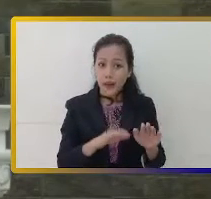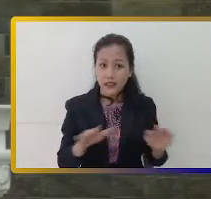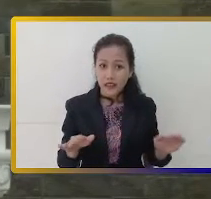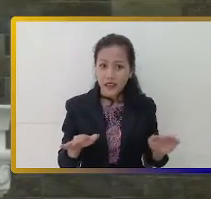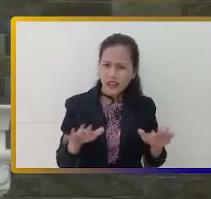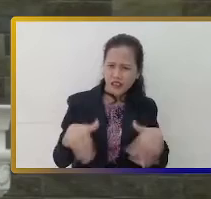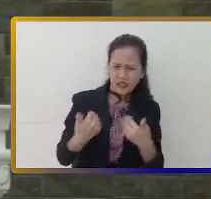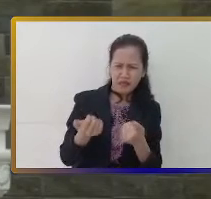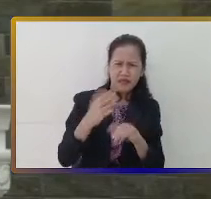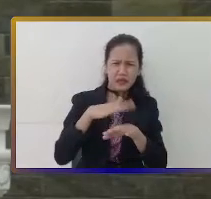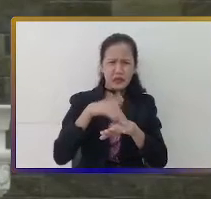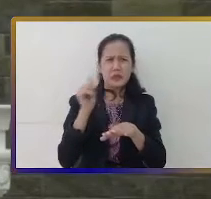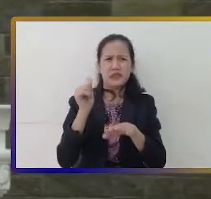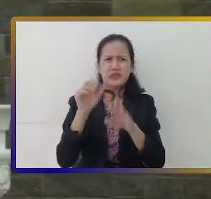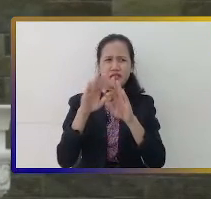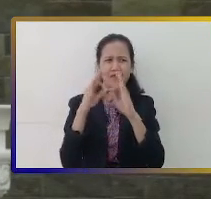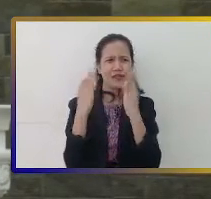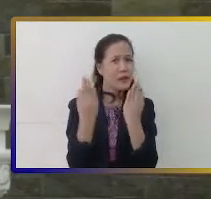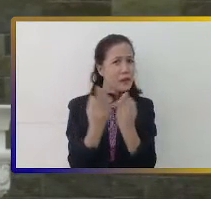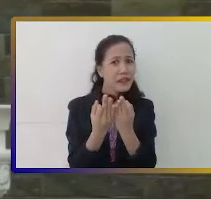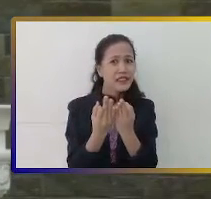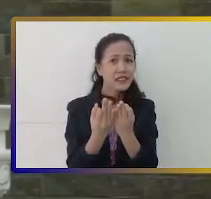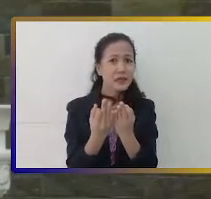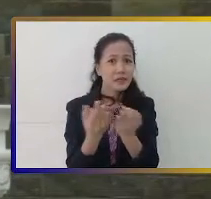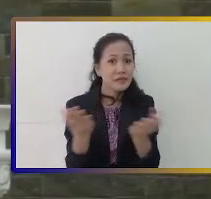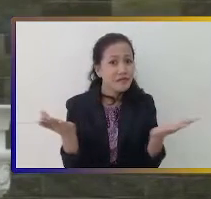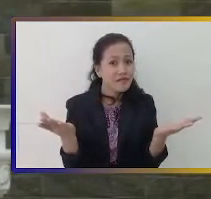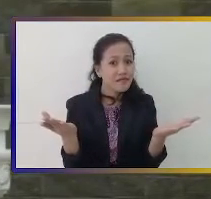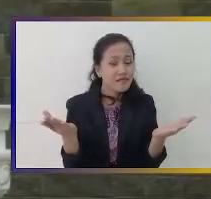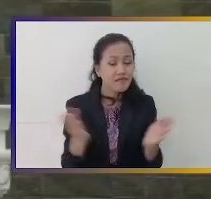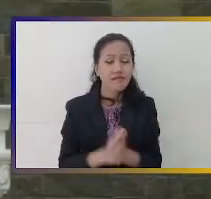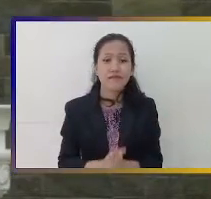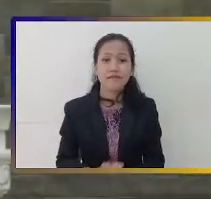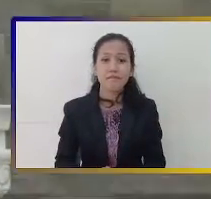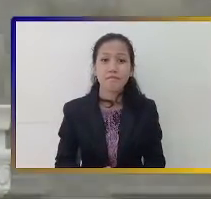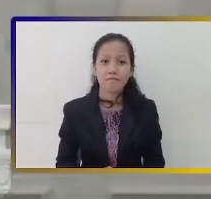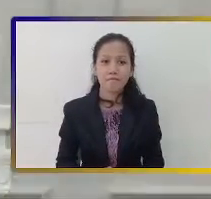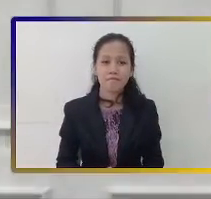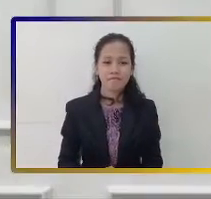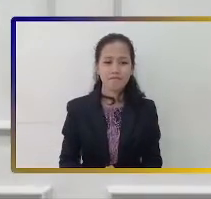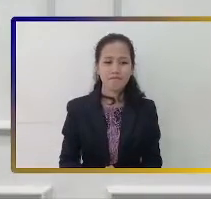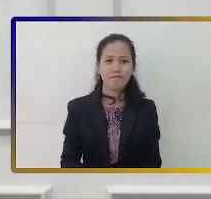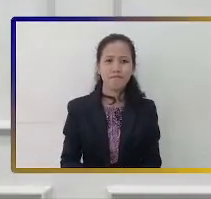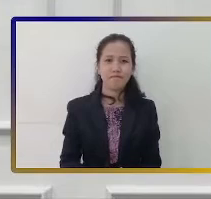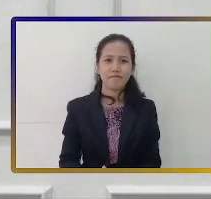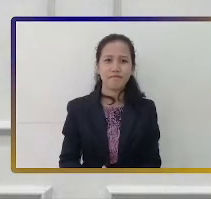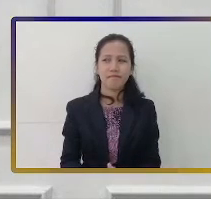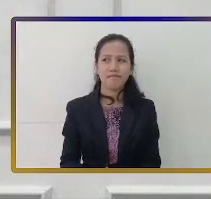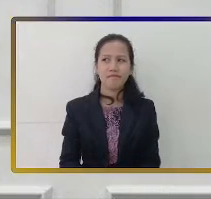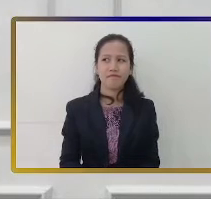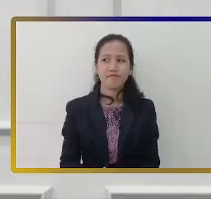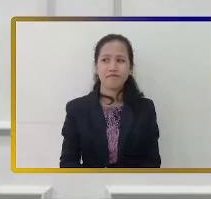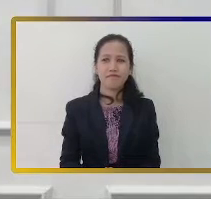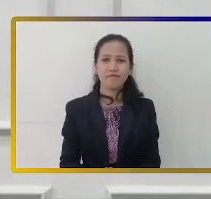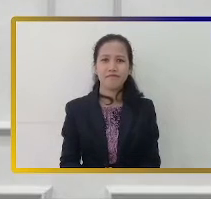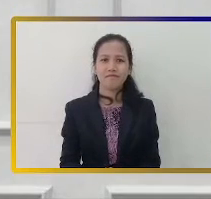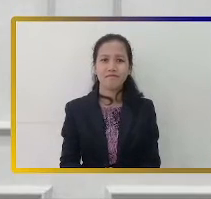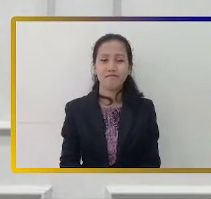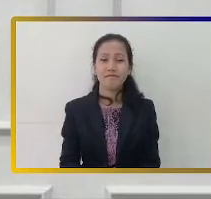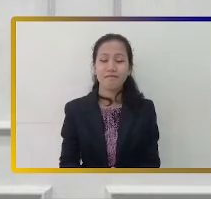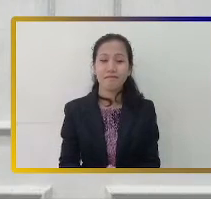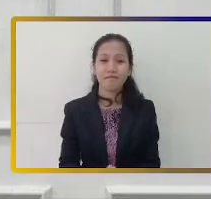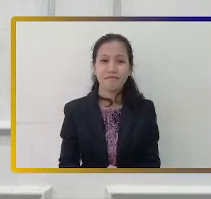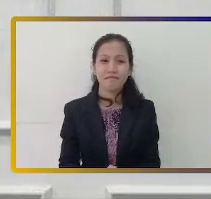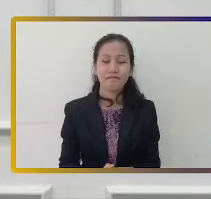And another thing ang sabi ng Biblia ngayon, and the pups which never gave suck. Hindi pa po pinapanganak ang